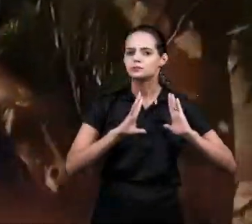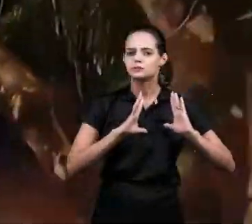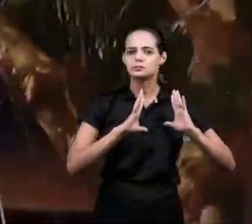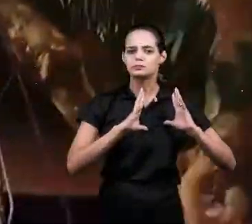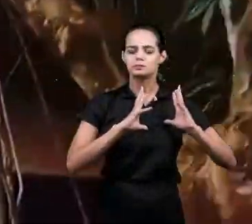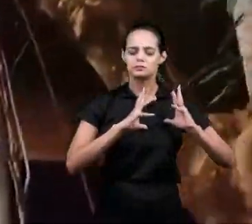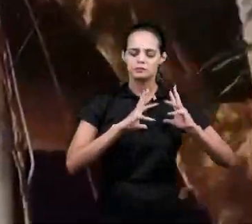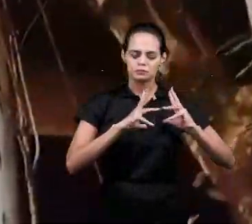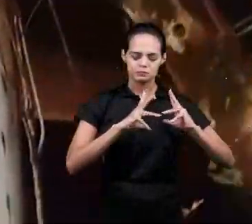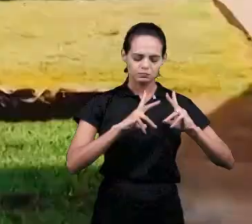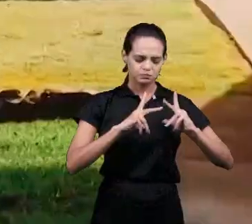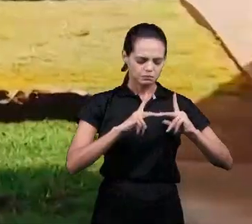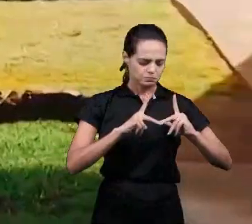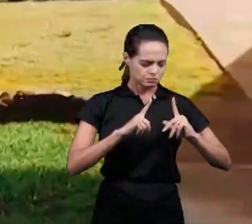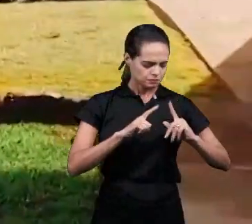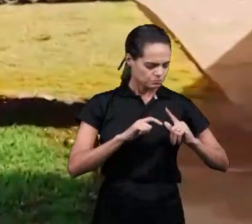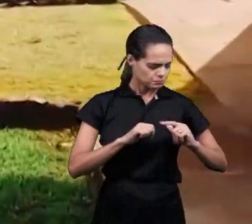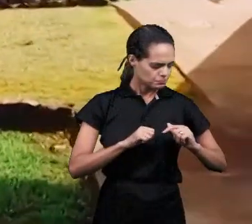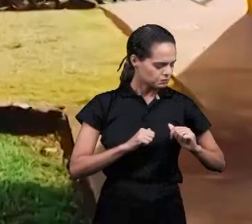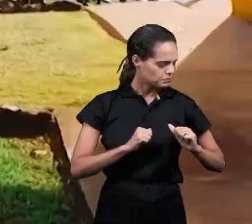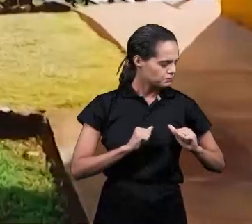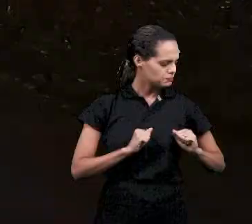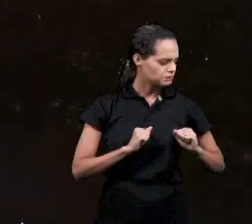Vem, purifica-me,